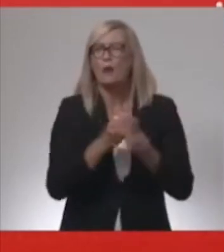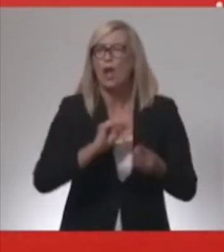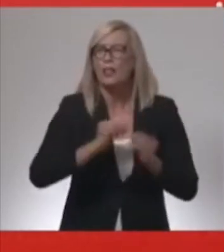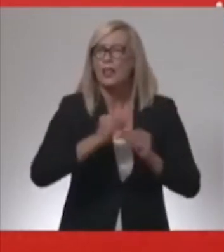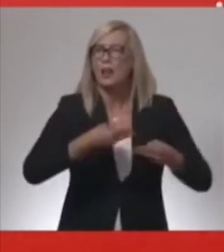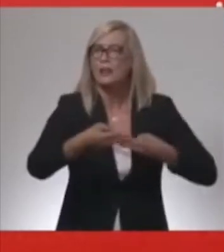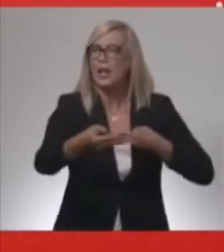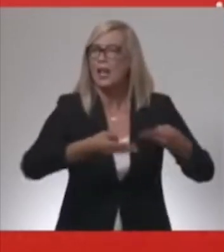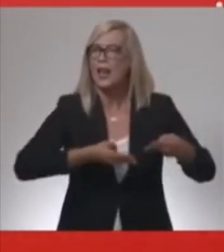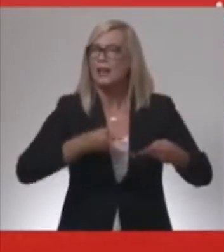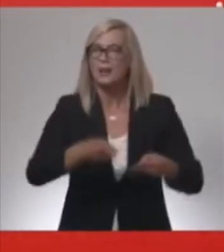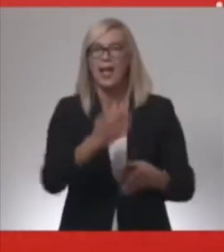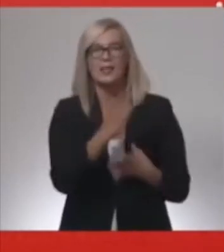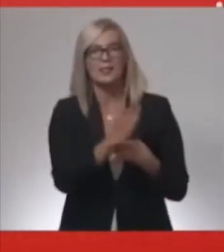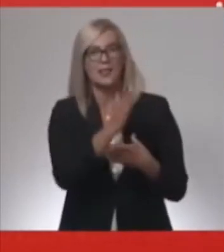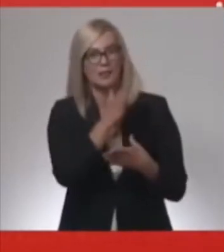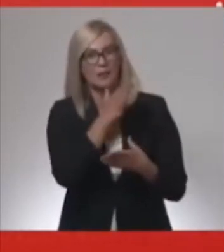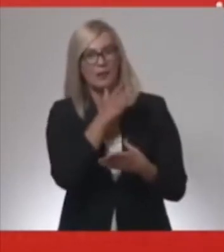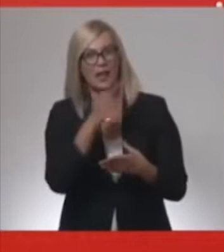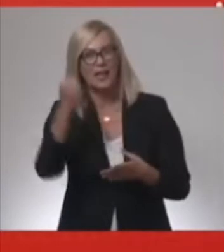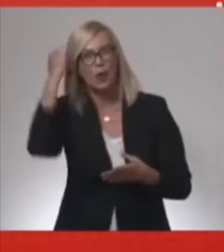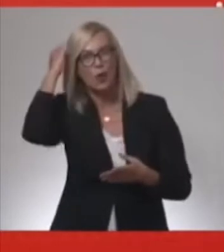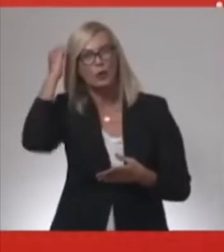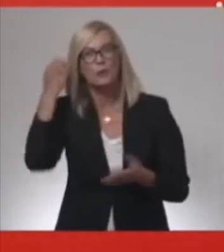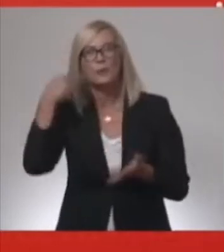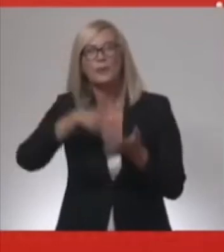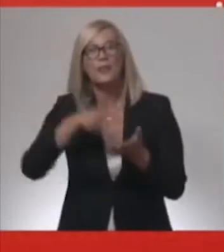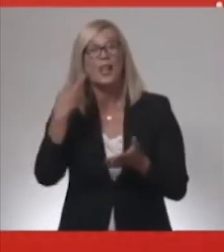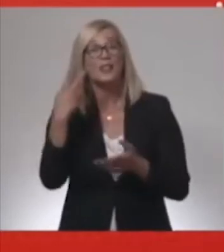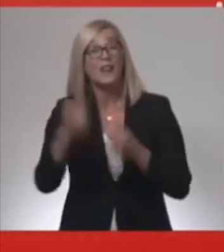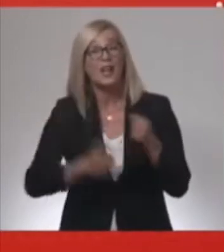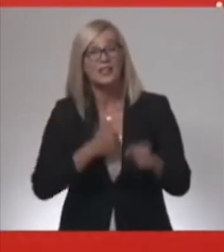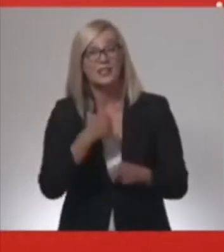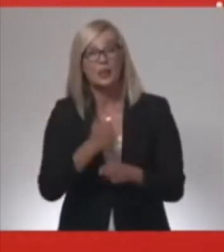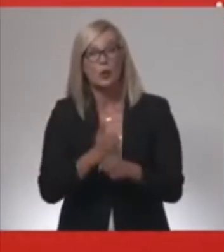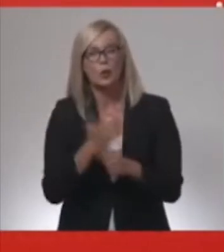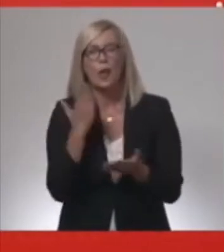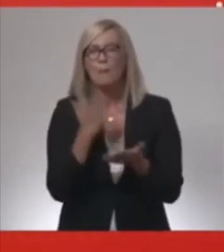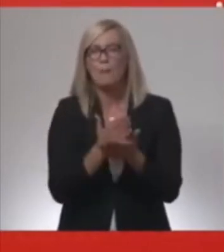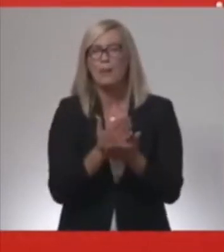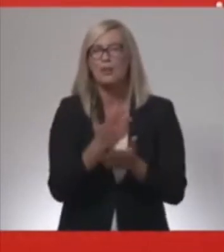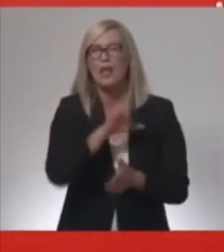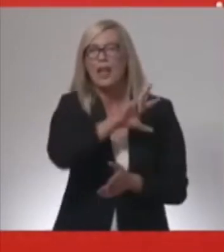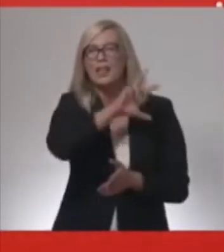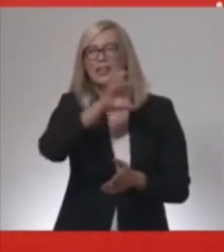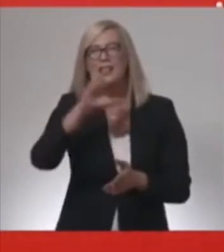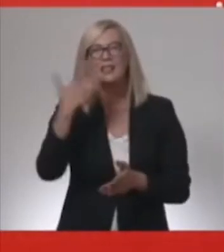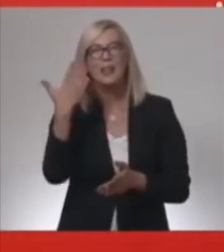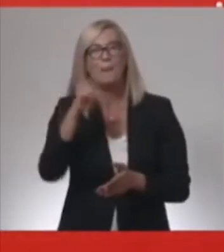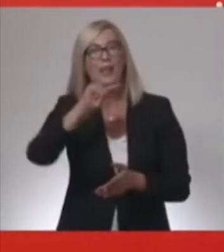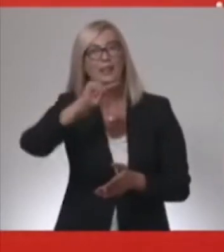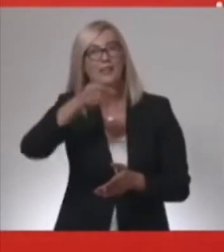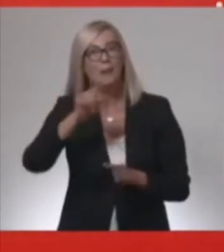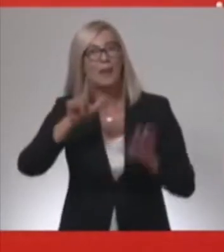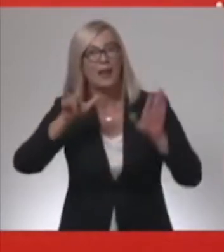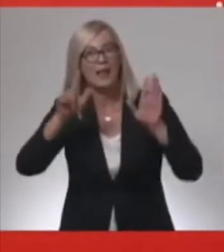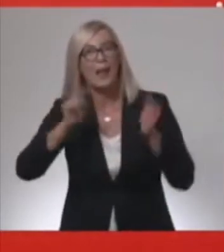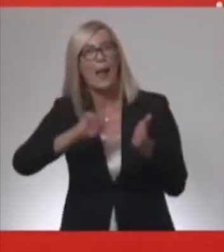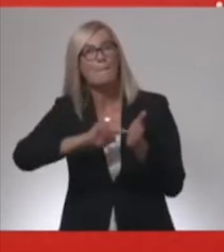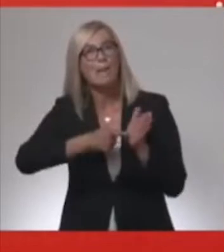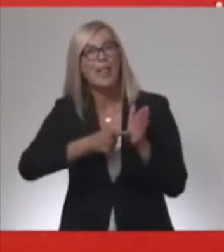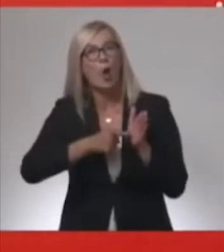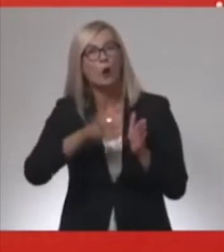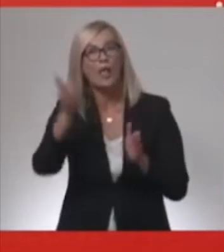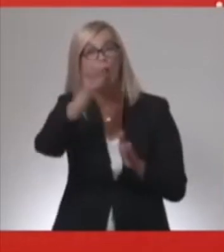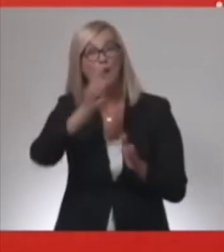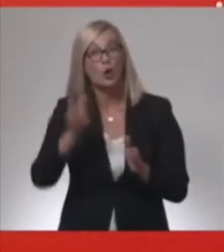vendin tonë. Kjo shkëmbim mes vete të Republikës Maqedonisë së Veriut dhe Kosovës në vitin 2020 ka qenë 355.7